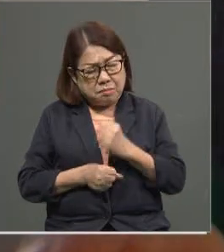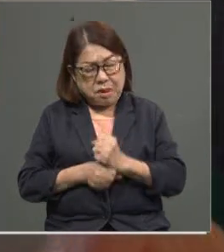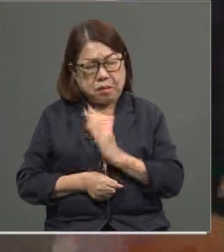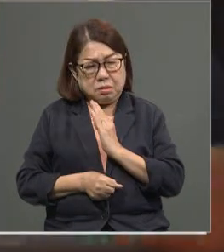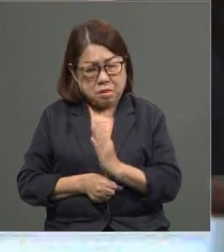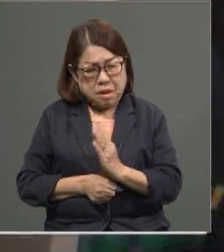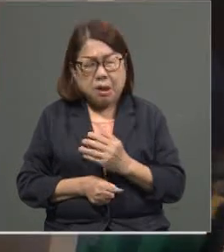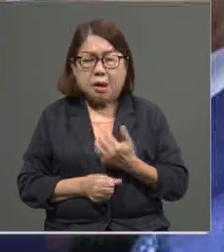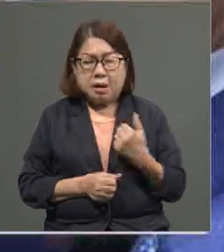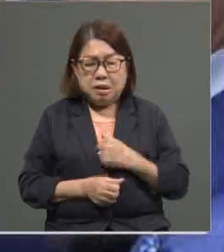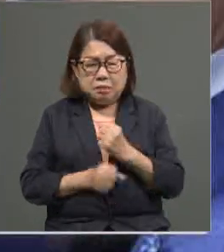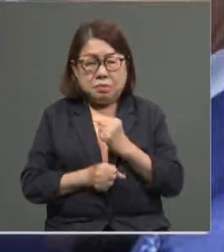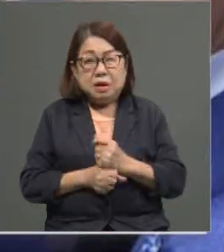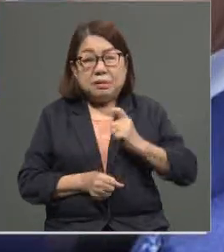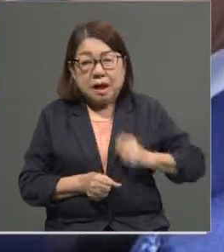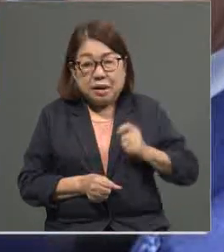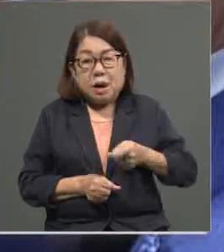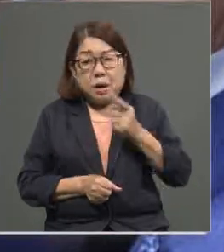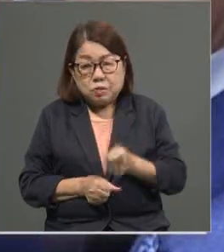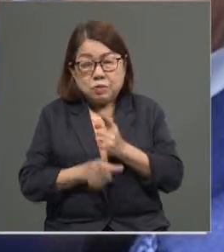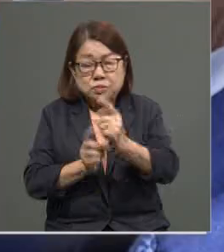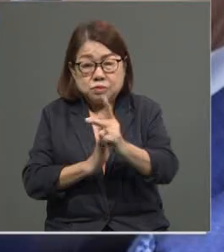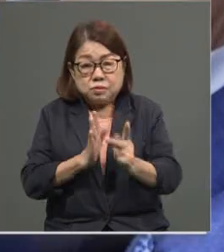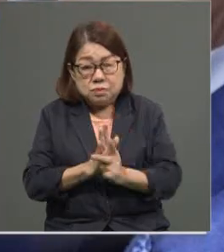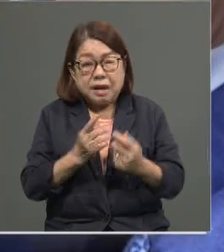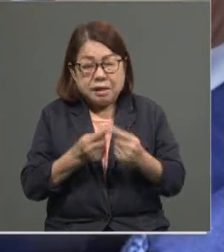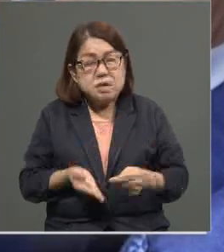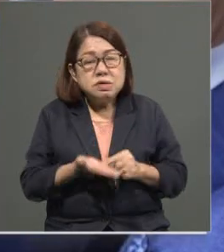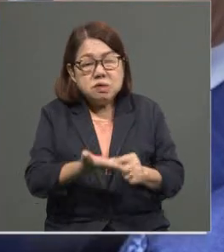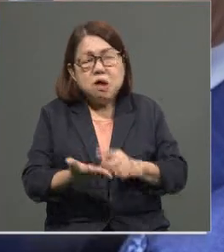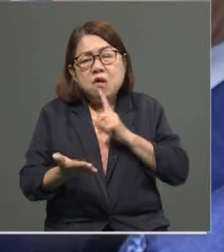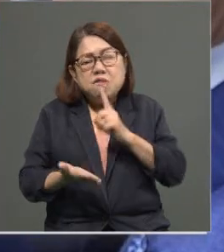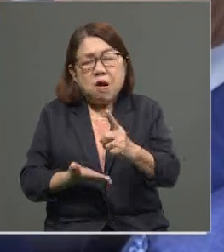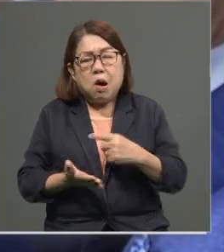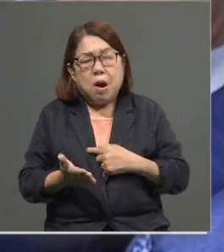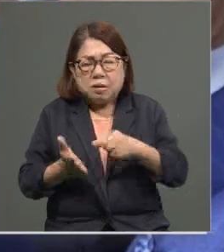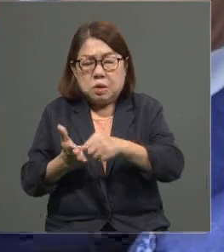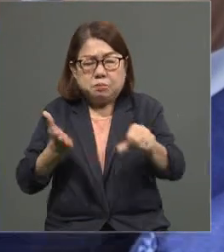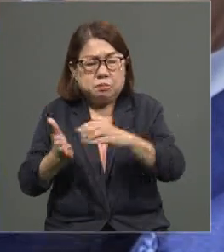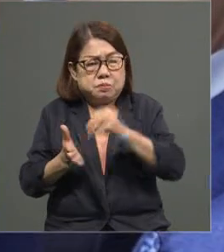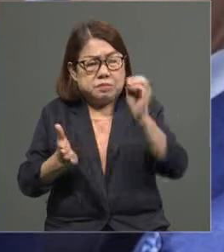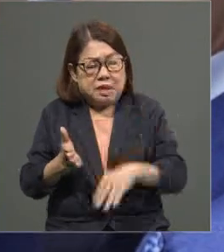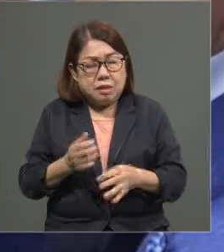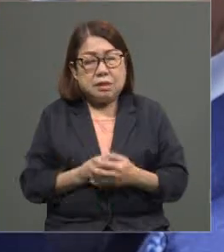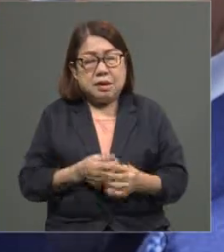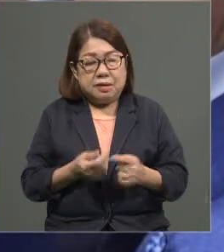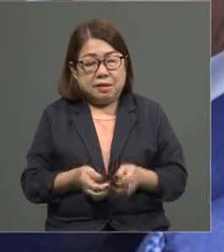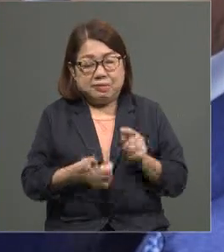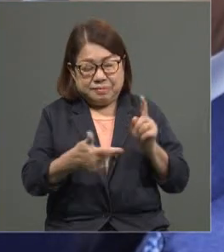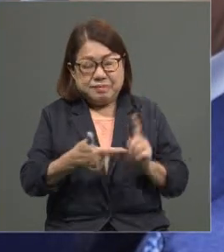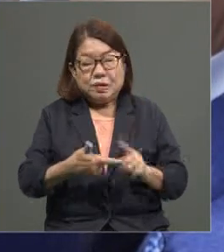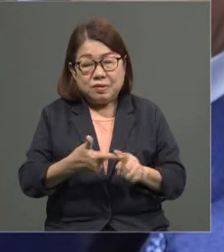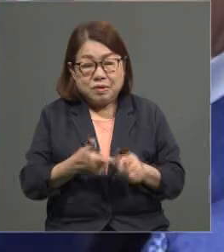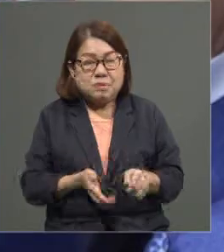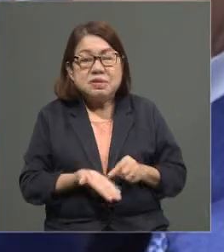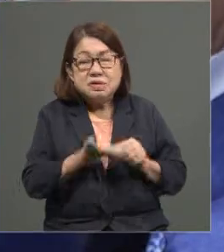พักใบอนุญาตหรือถอดถอนเลยใบอนุญาตทนายความของทนายตั้มนะอันนี้เคสของตั้มส่วนเคสของทนายเดชาเนี่ยเป็น